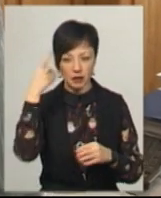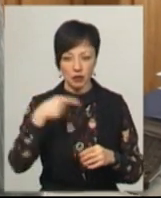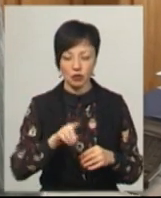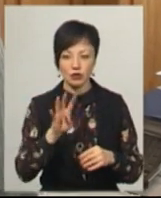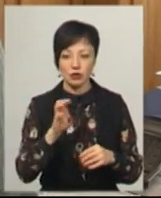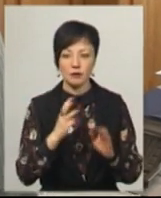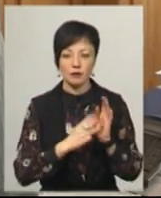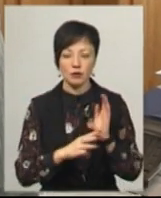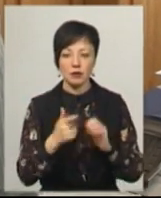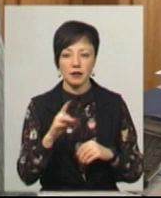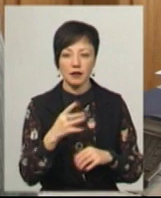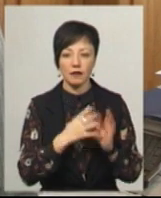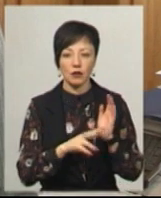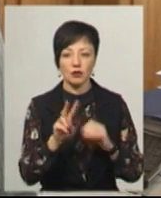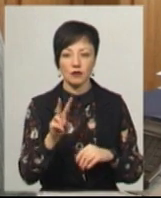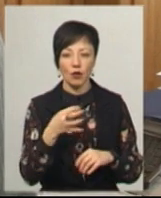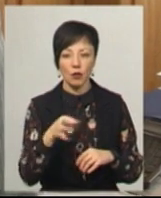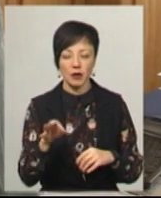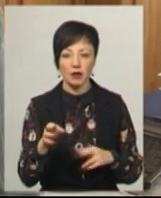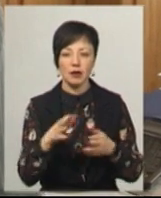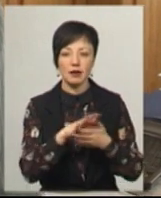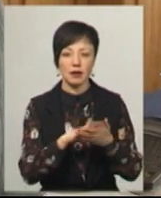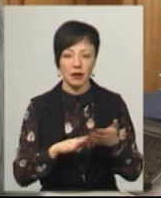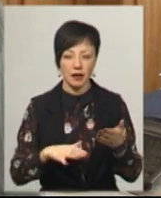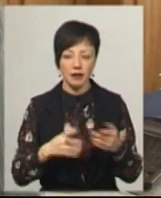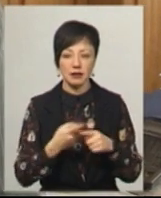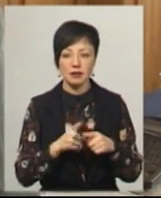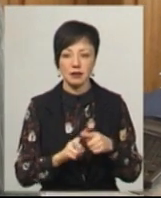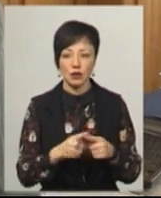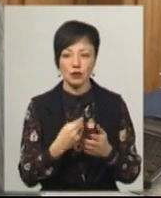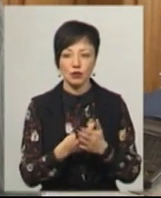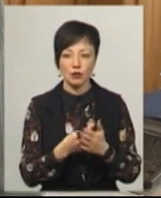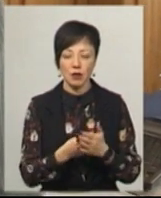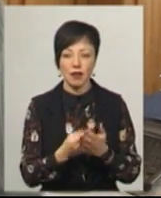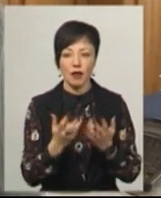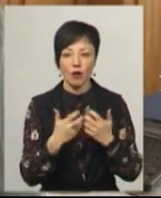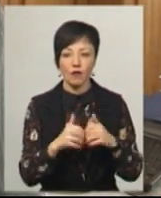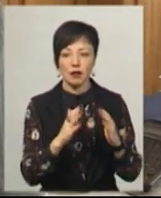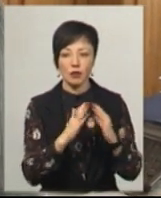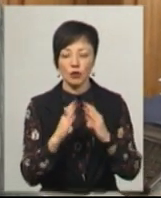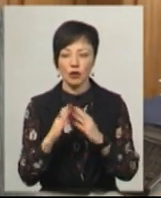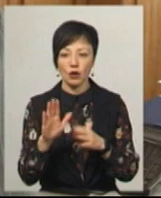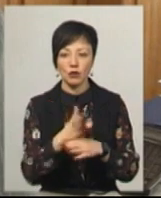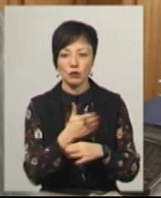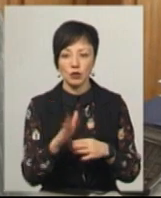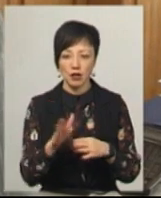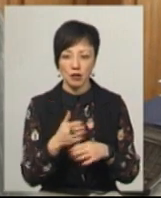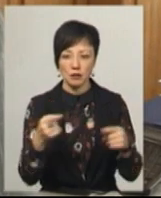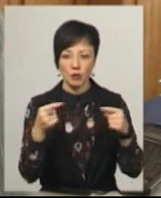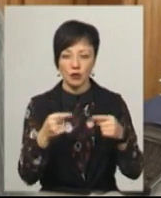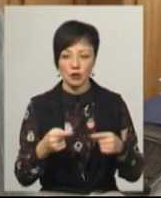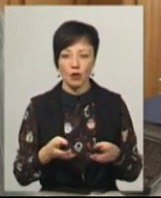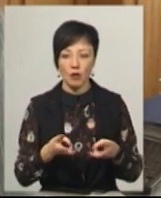1480 гривень 92 копійки. Далі ця сума, нарахована на будинок, розподіляється пропорційно опалювальній